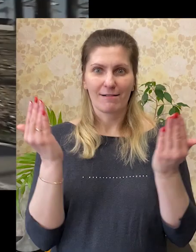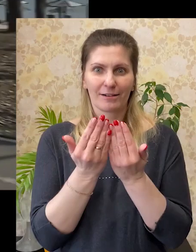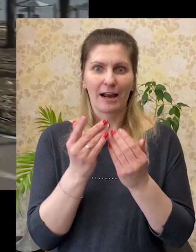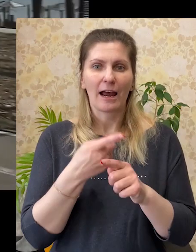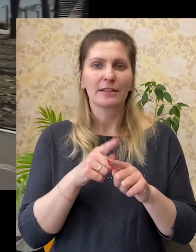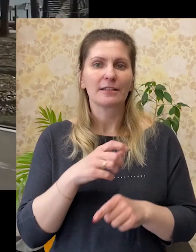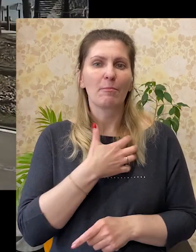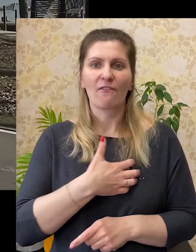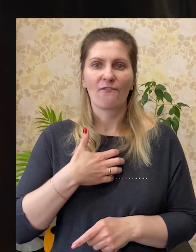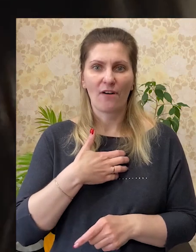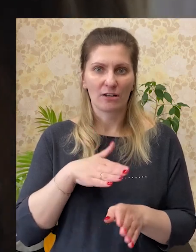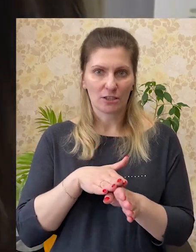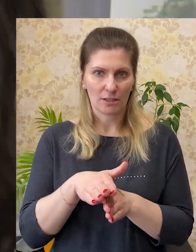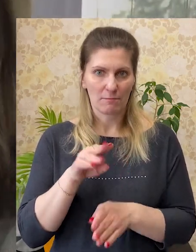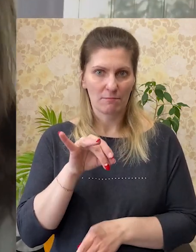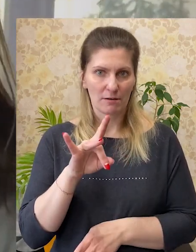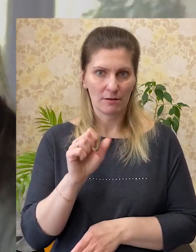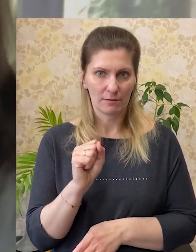мера. Люди должны оставаться дома.